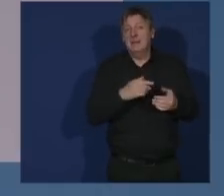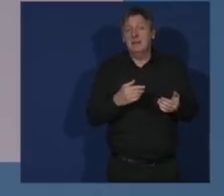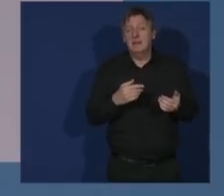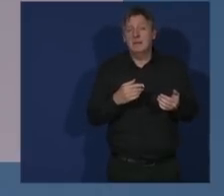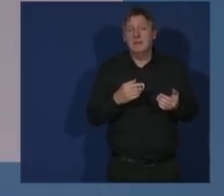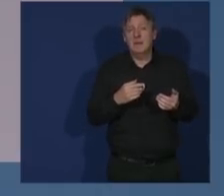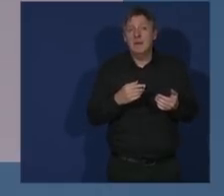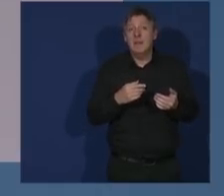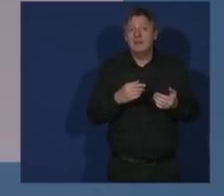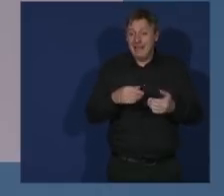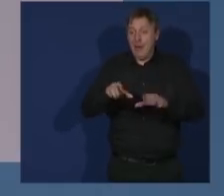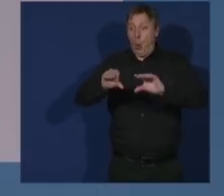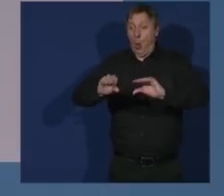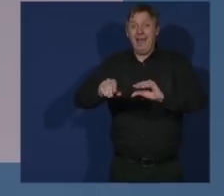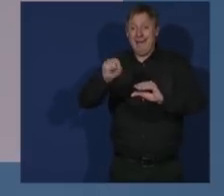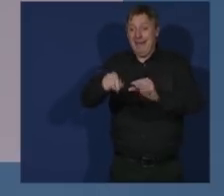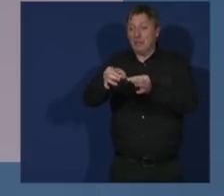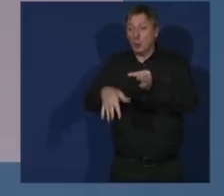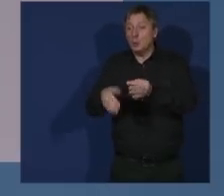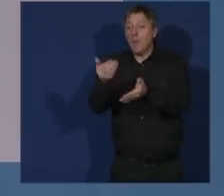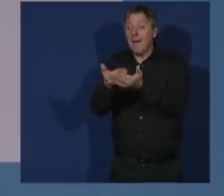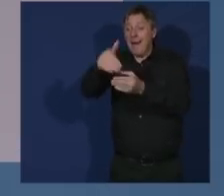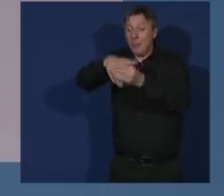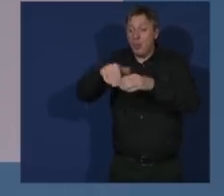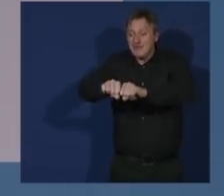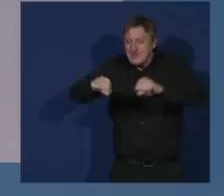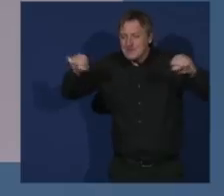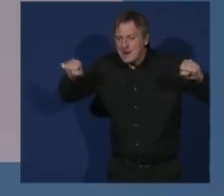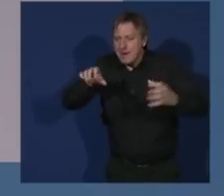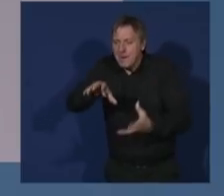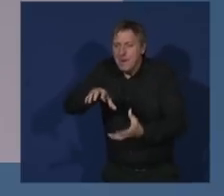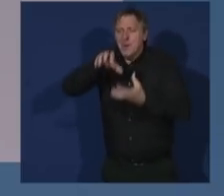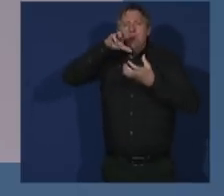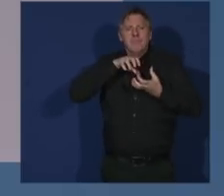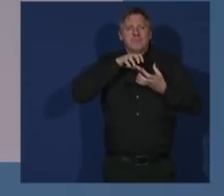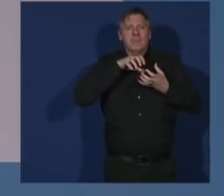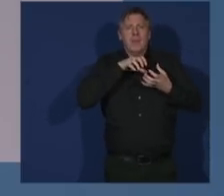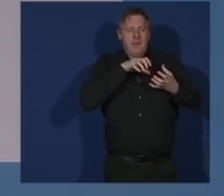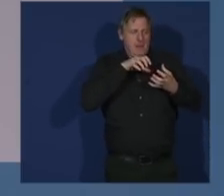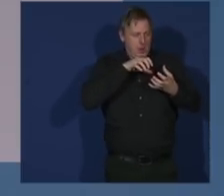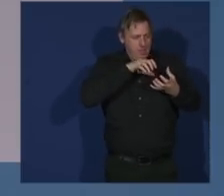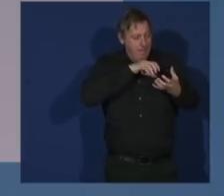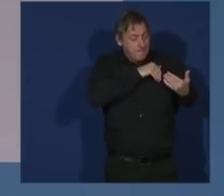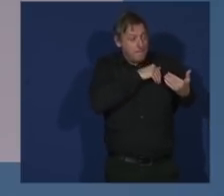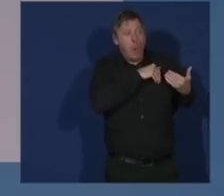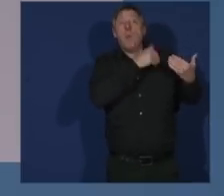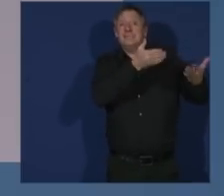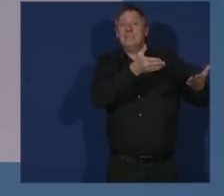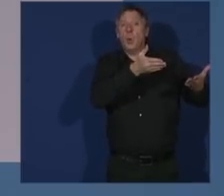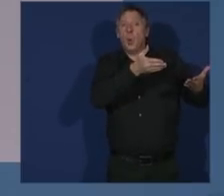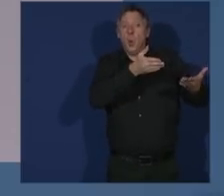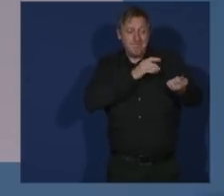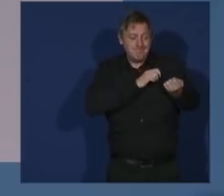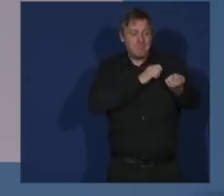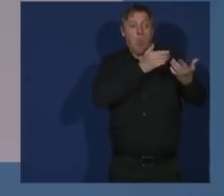des solutions locales et de voir si nous pourrons en faire des propositions qui se transforment en politique publique. Et si nous relevons